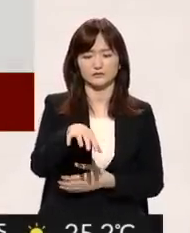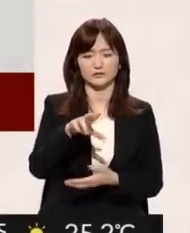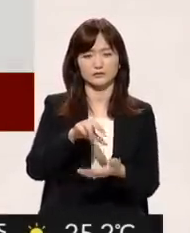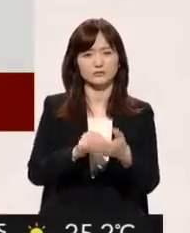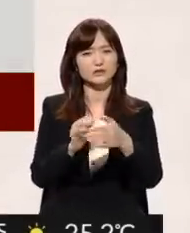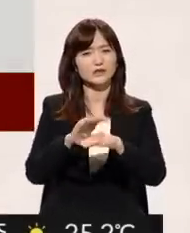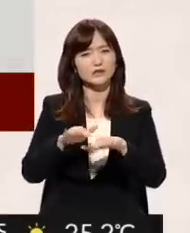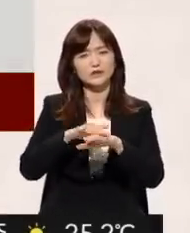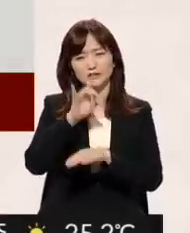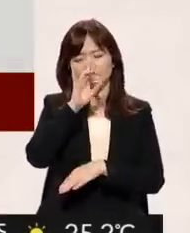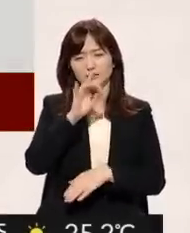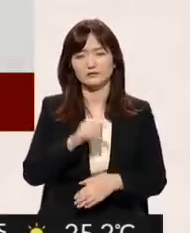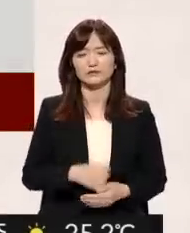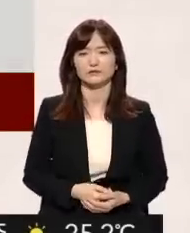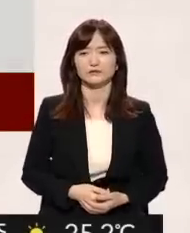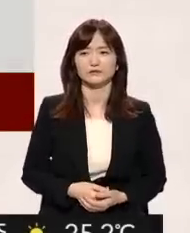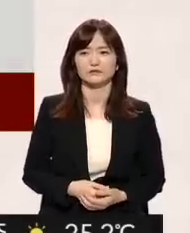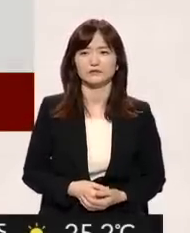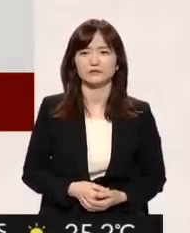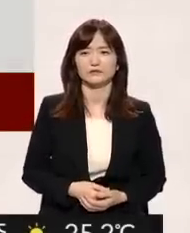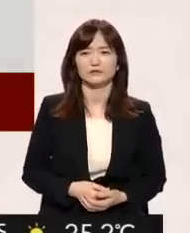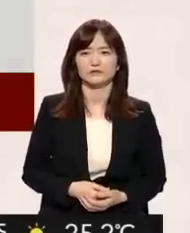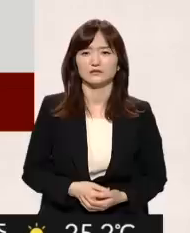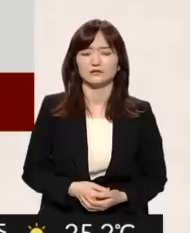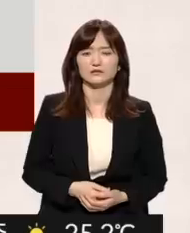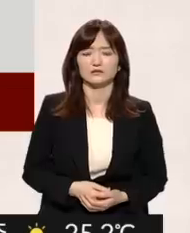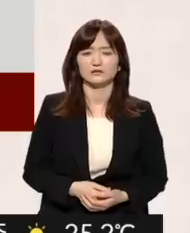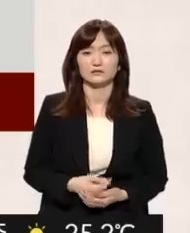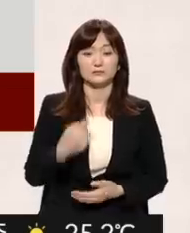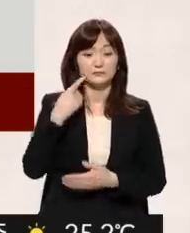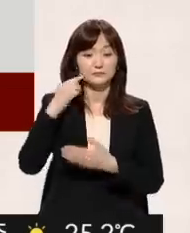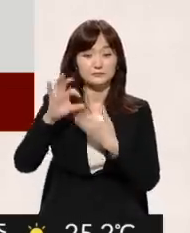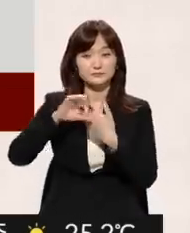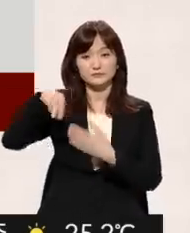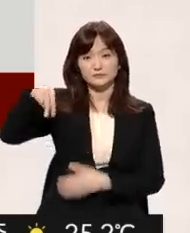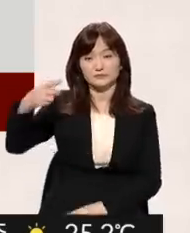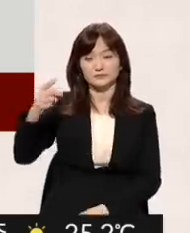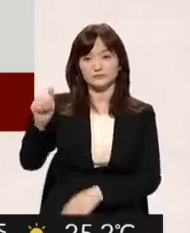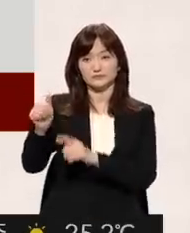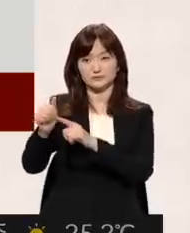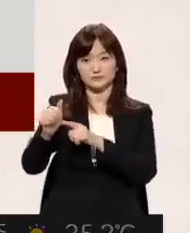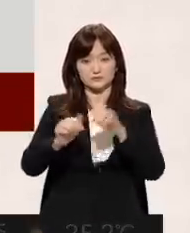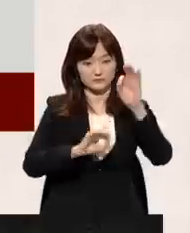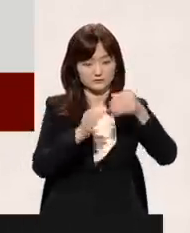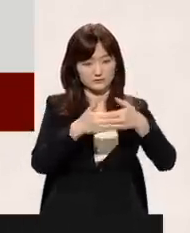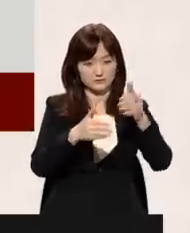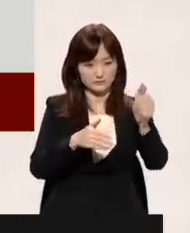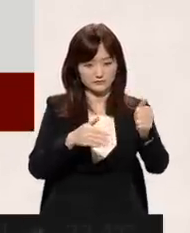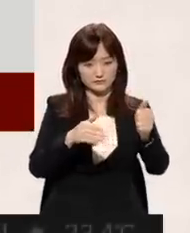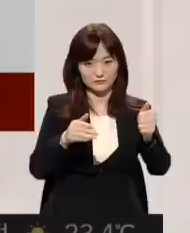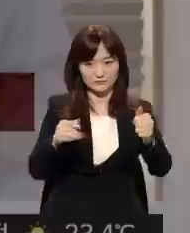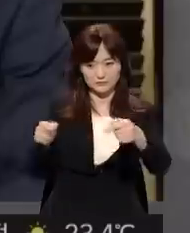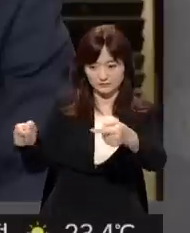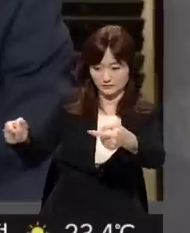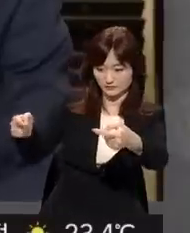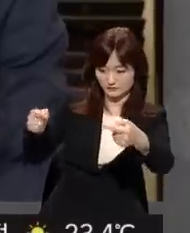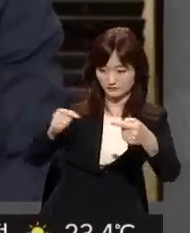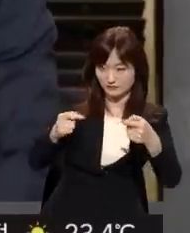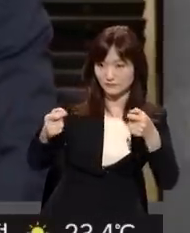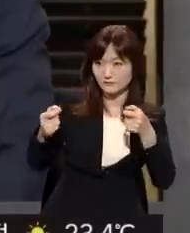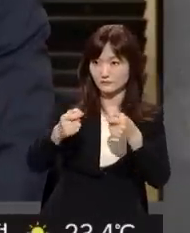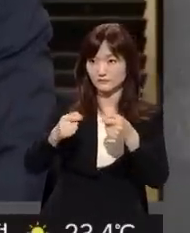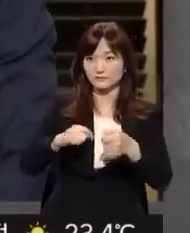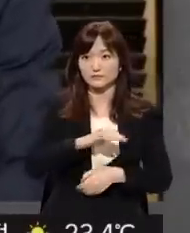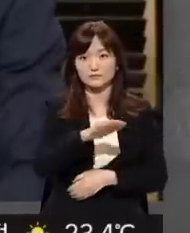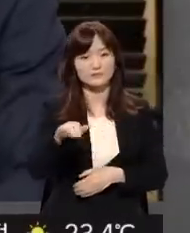해결이 안 된다. 만약에 승희원님이 사건 반장 출연을 앞두고 계시는데 그렇게 됐다. 그럼 저희한테 연락을 주실 거